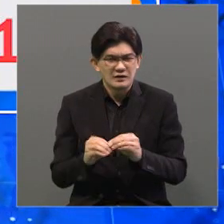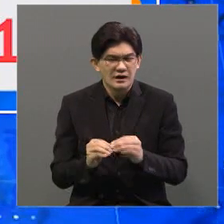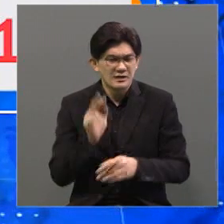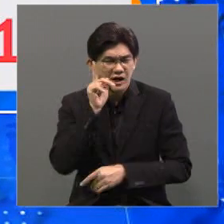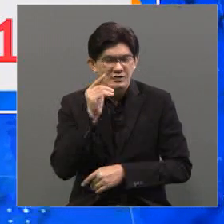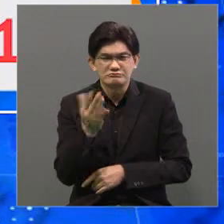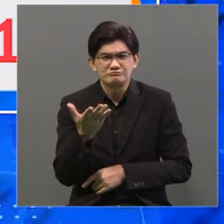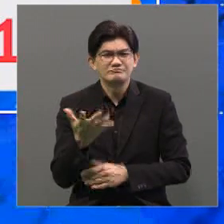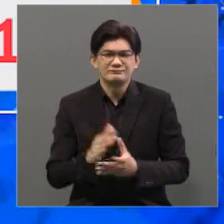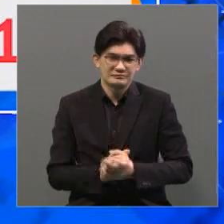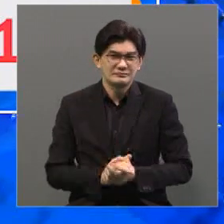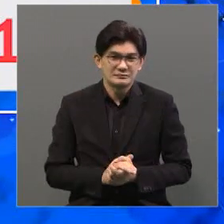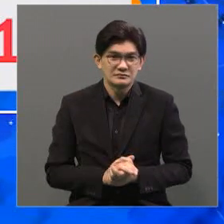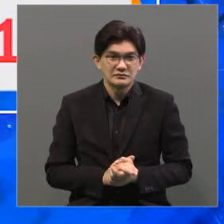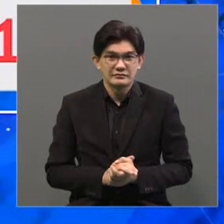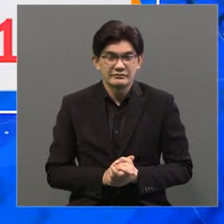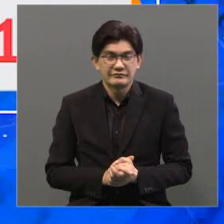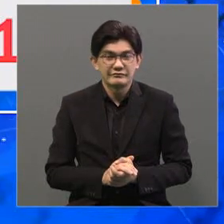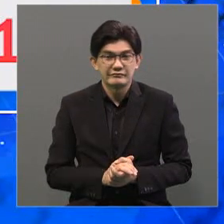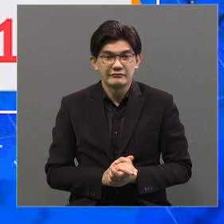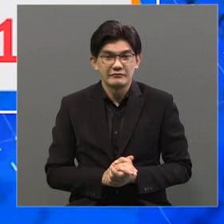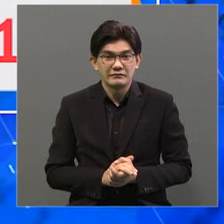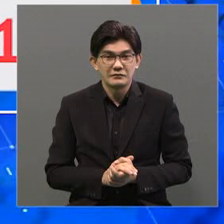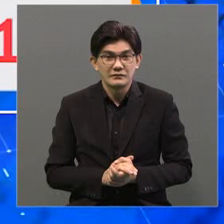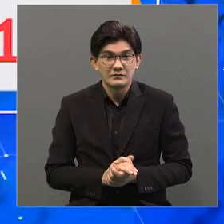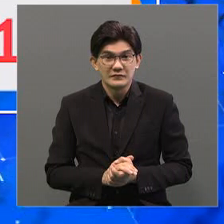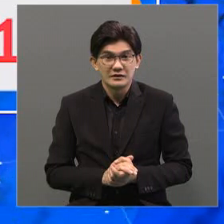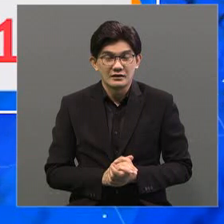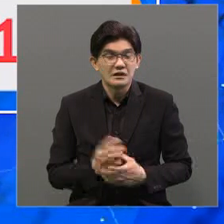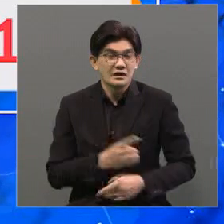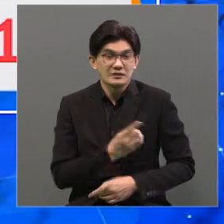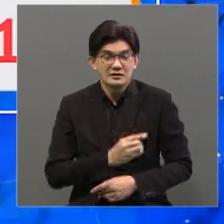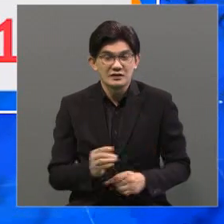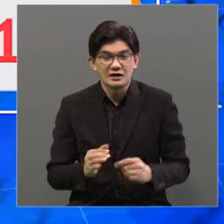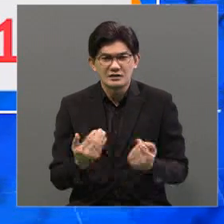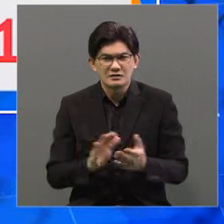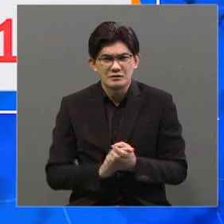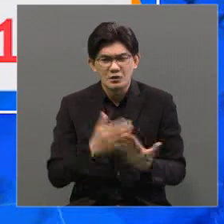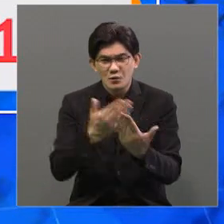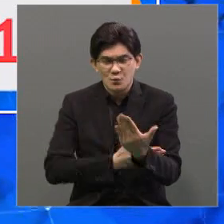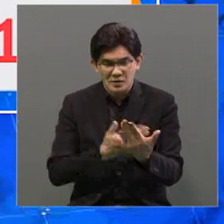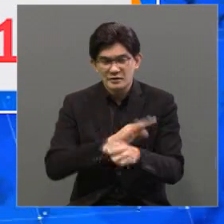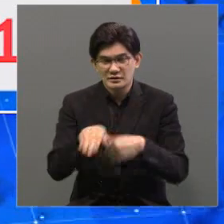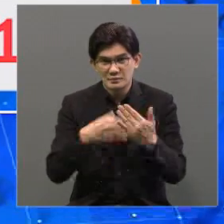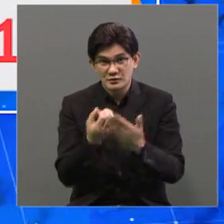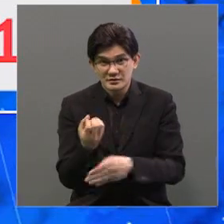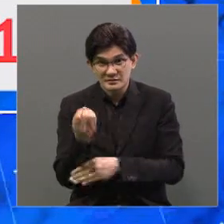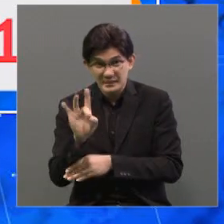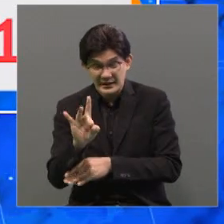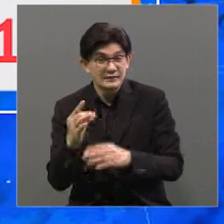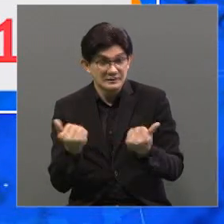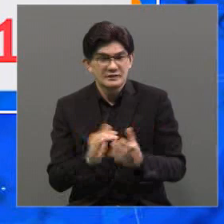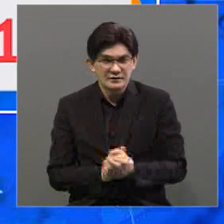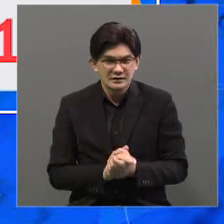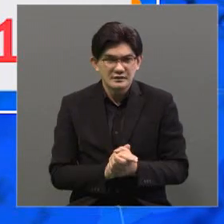านีวิทยุโทรทัศน์แห่งประเทศไทย MBT2 HD แม้แต่1ใบ ถูกต้องนะเราก็แสดงความยินดีกับทั้ง18ใบนี้ด้วยนะบางคนอาจจะซื้อหลายใบหน่อย